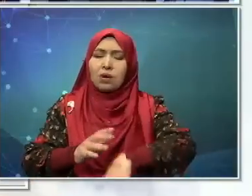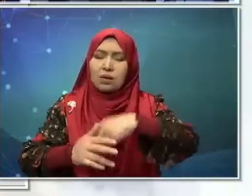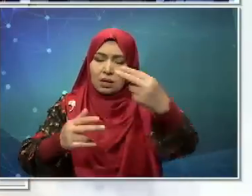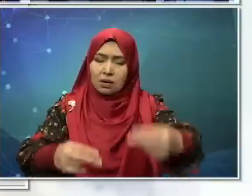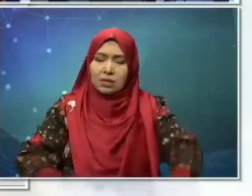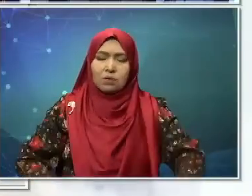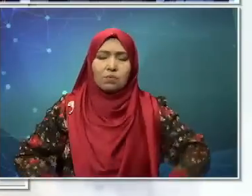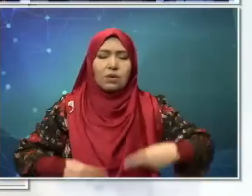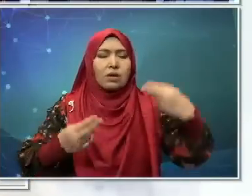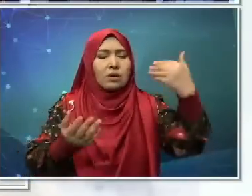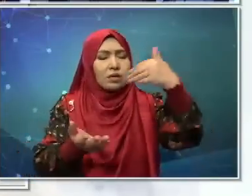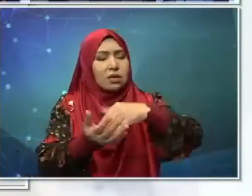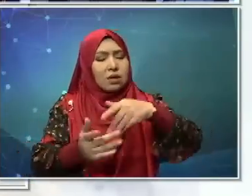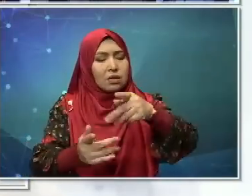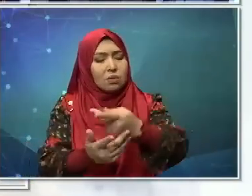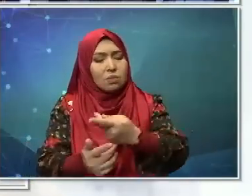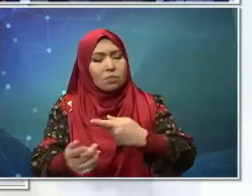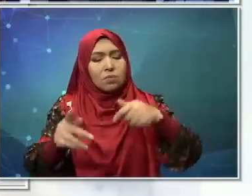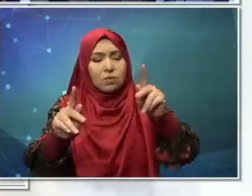Joon Sung